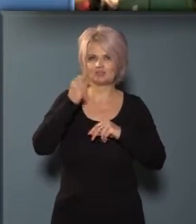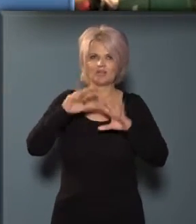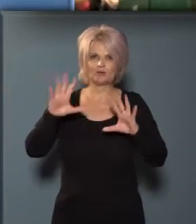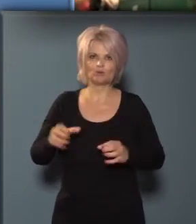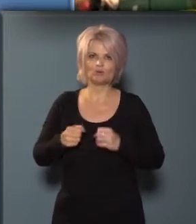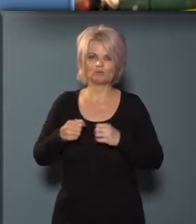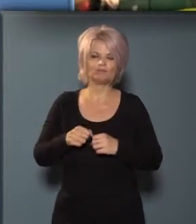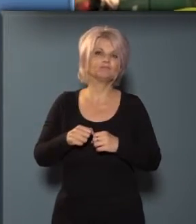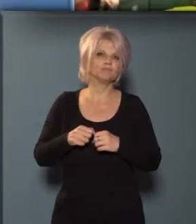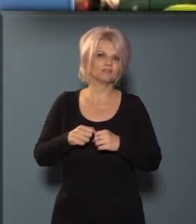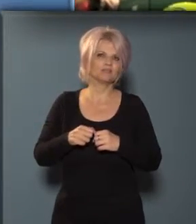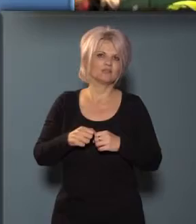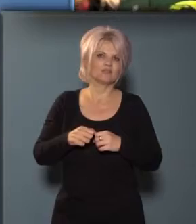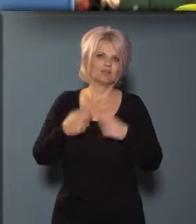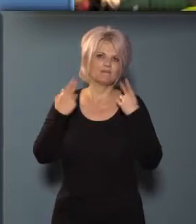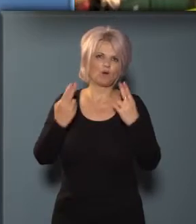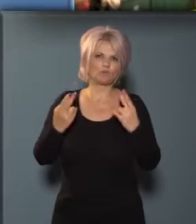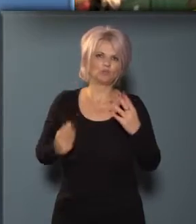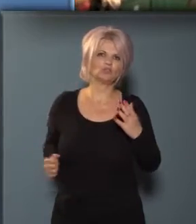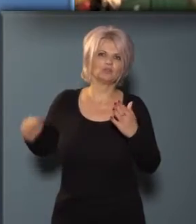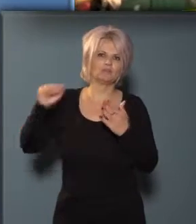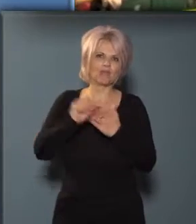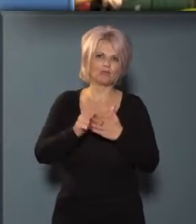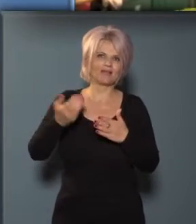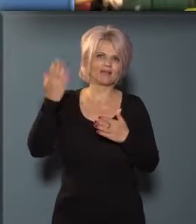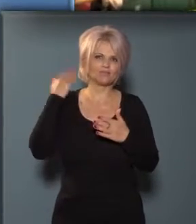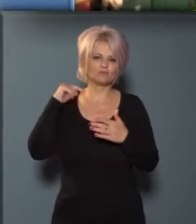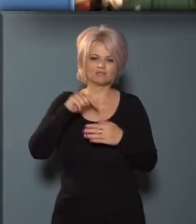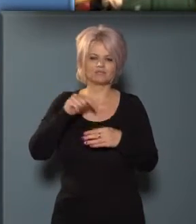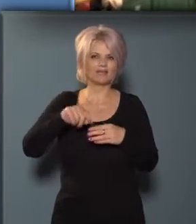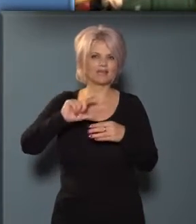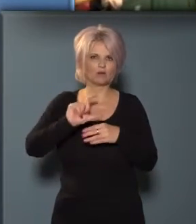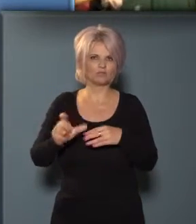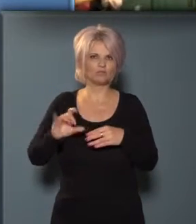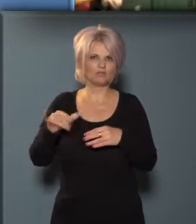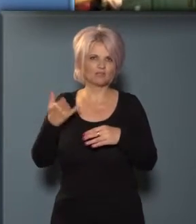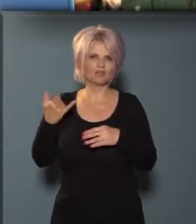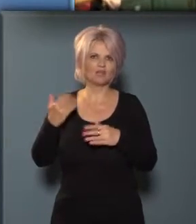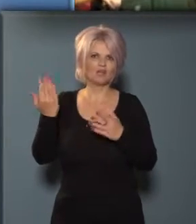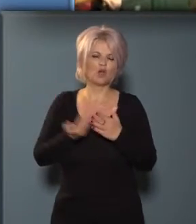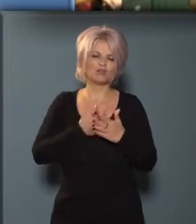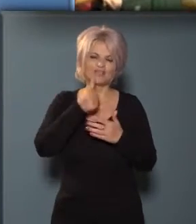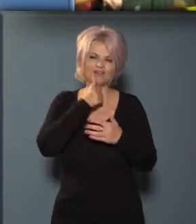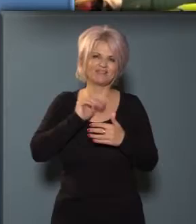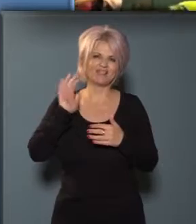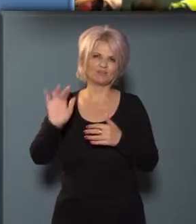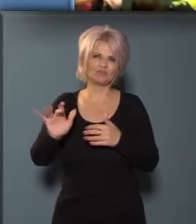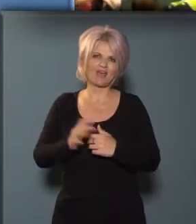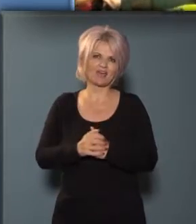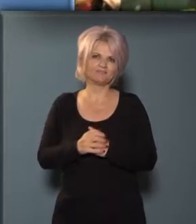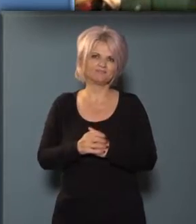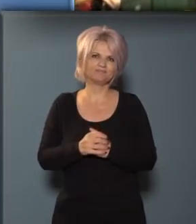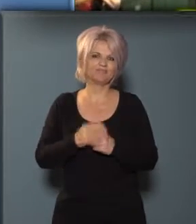úgyhogy ezeket nagyon-nagyon fontos beruházások voltak, és ezeket azóta is használjuk és vigyázunk rá. Amire